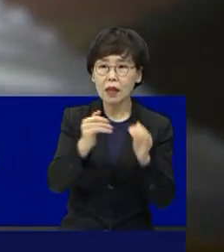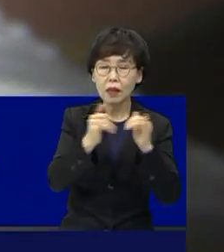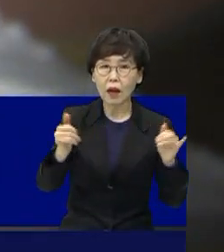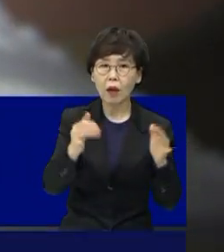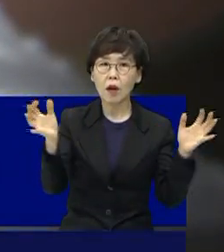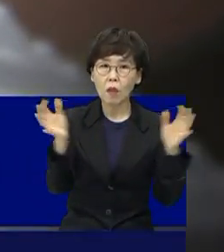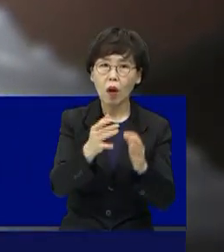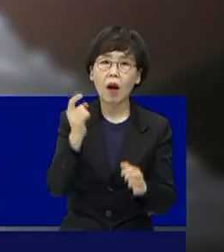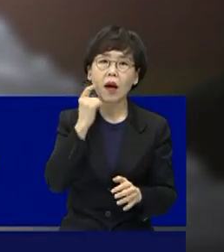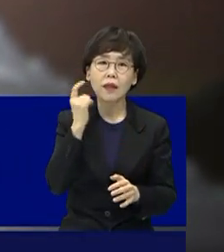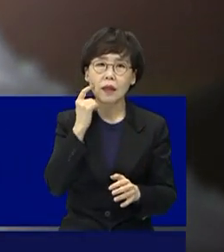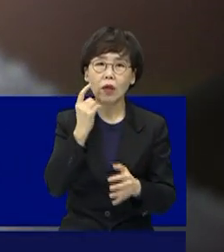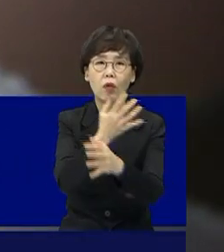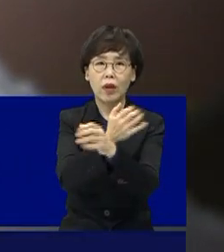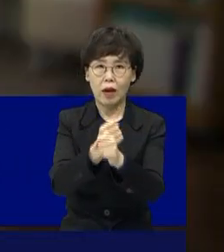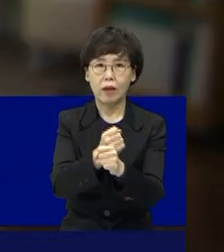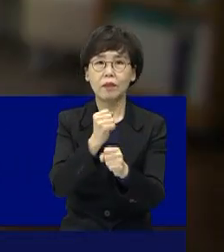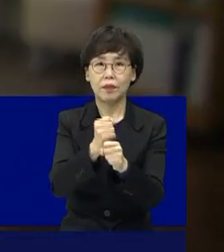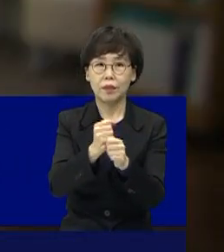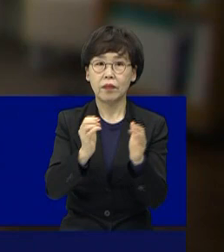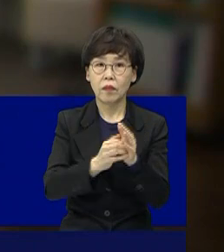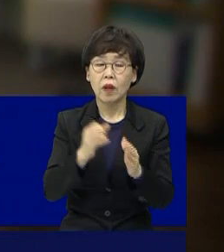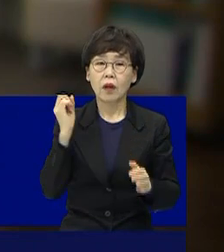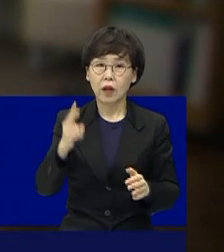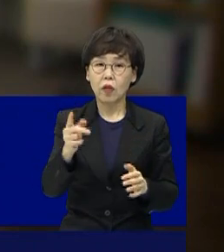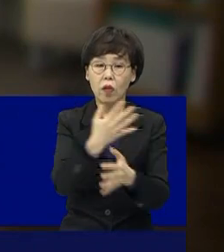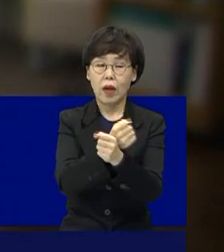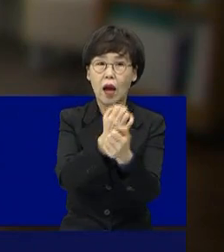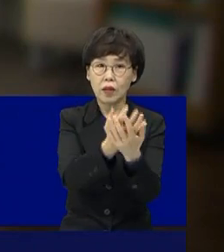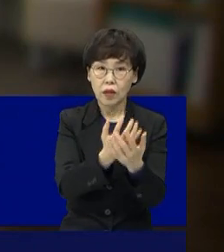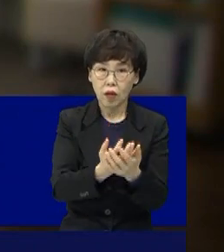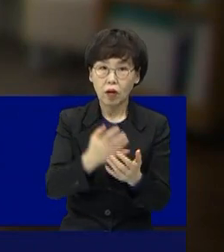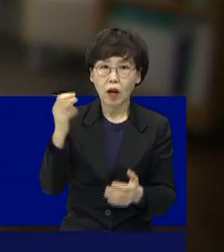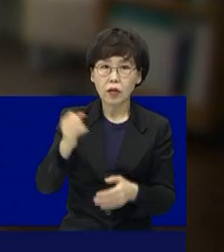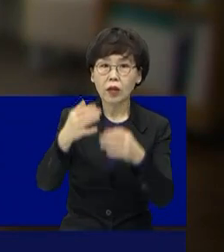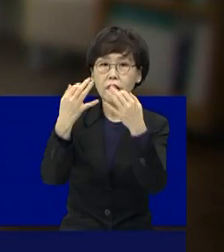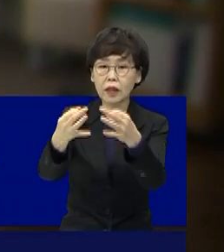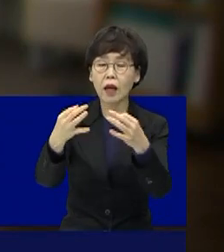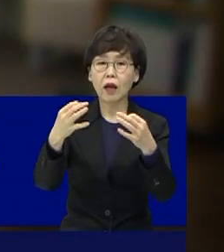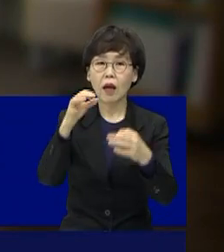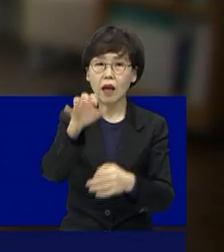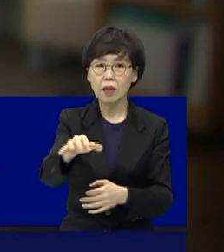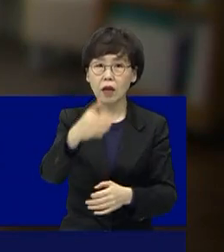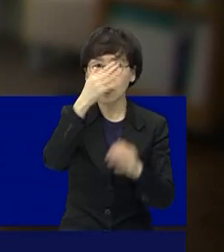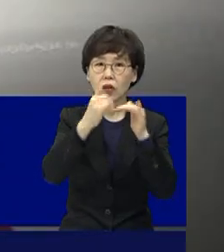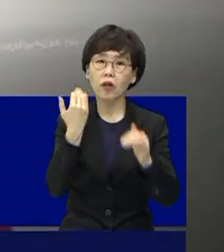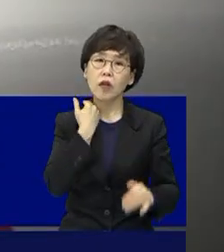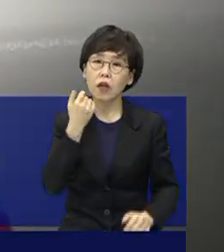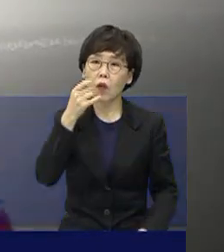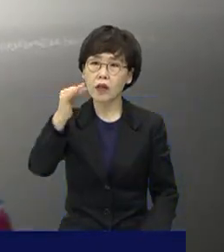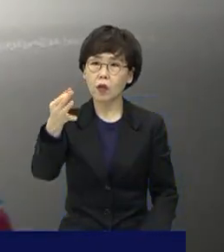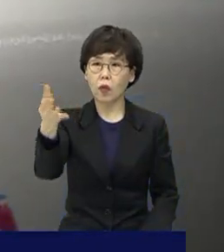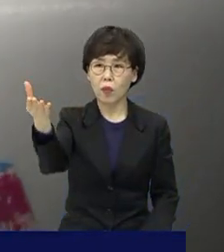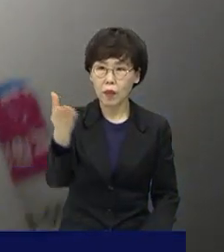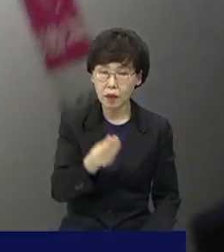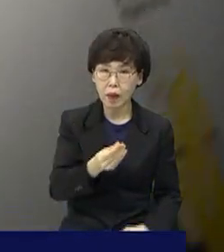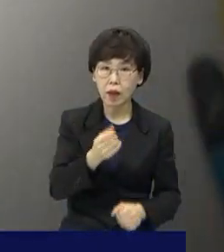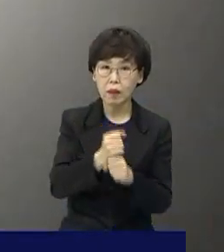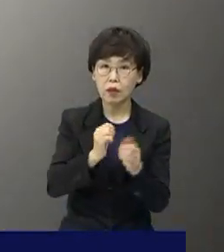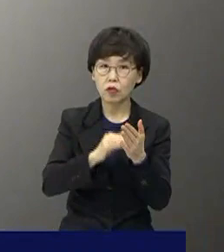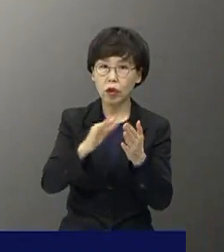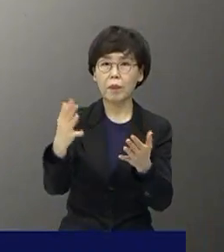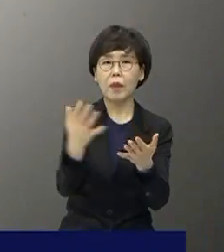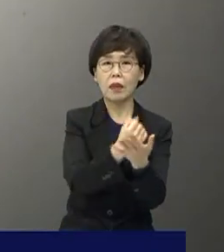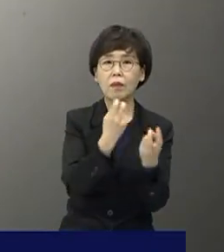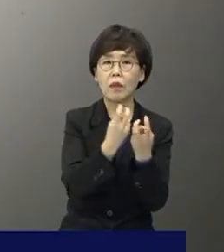허위로 임대차 계약을 맺게 했습니다. 그리고 이 계약서를 바탕으로 금융기관에서 청년 전월세 대출금을 받도록 한 뒤